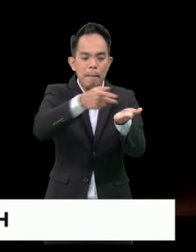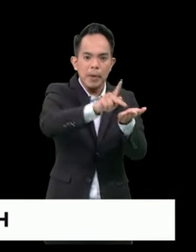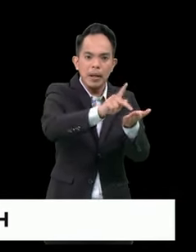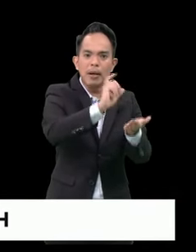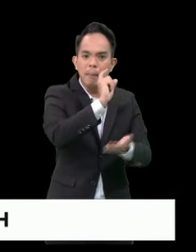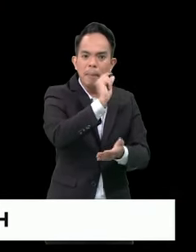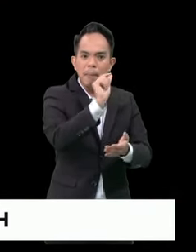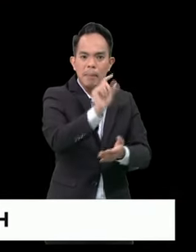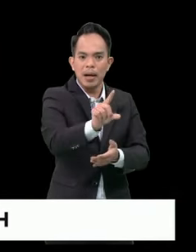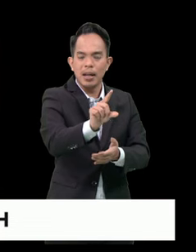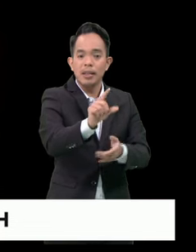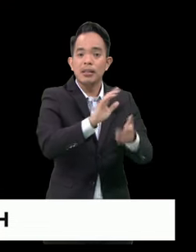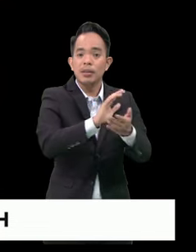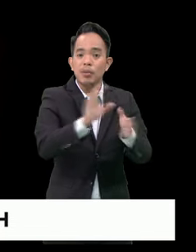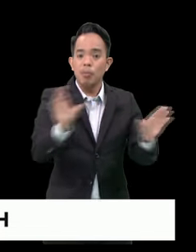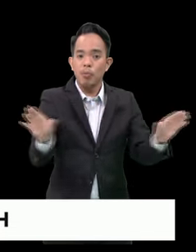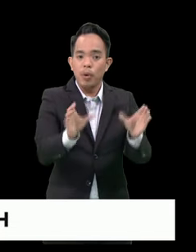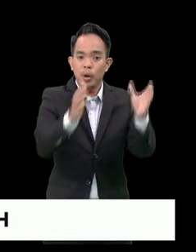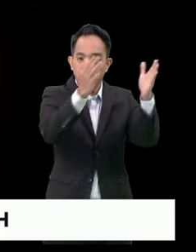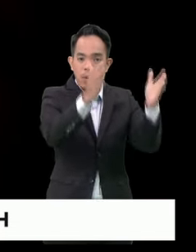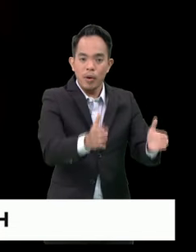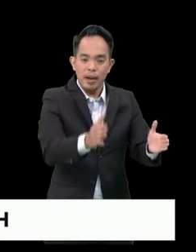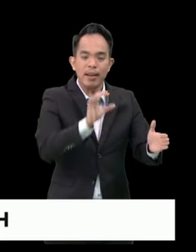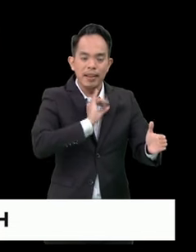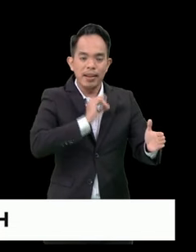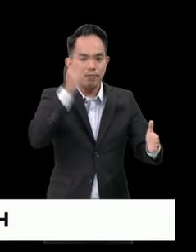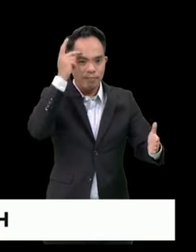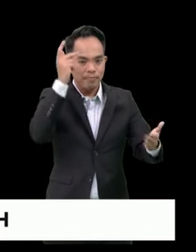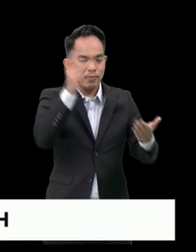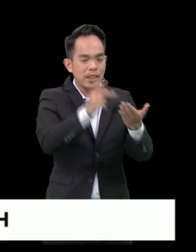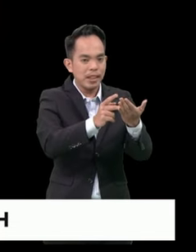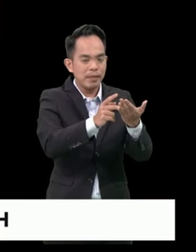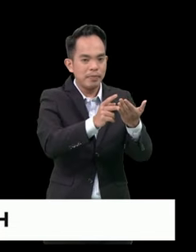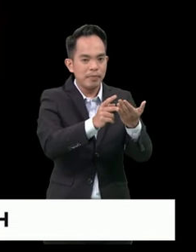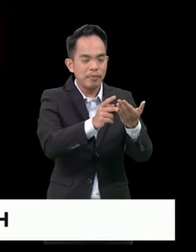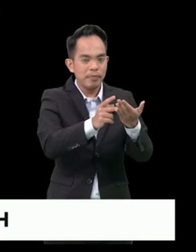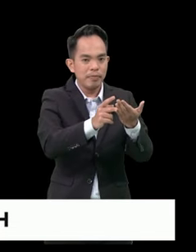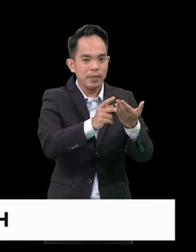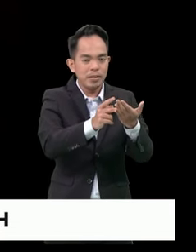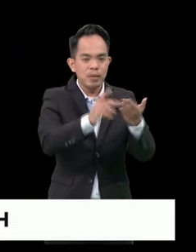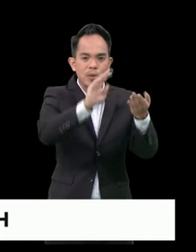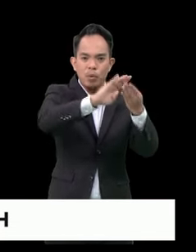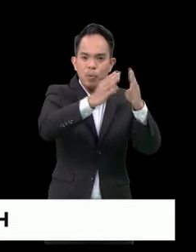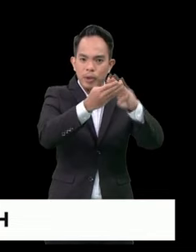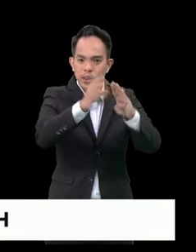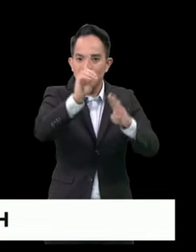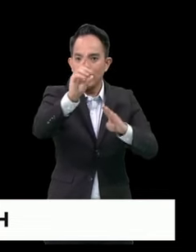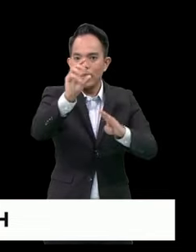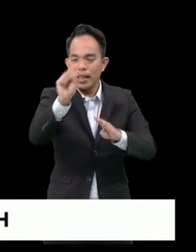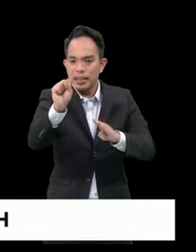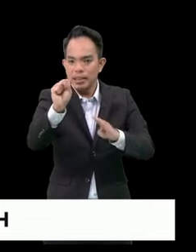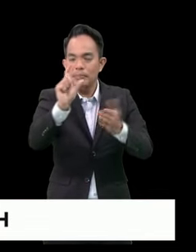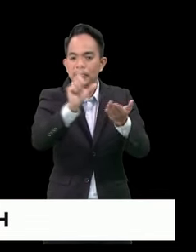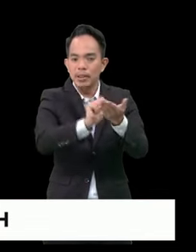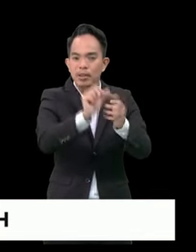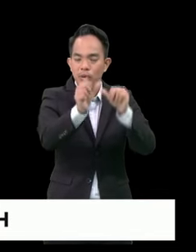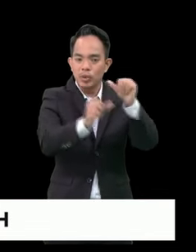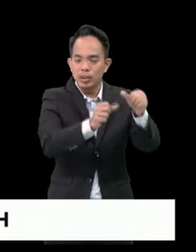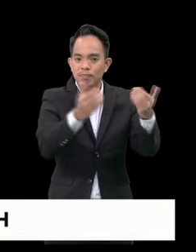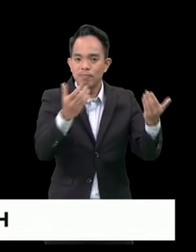lah. Saya buat dengan orang-orang yang saya kenal. Mutuals dalam komuniti DS je. Saya boleh dapat